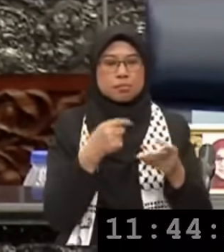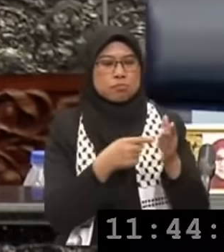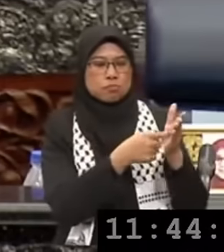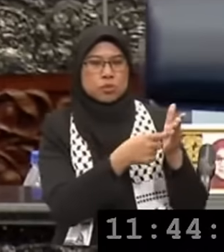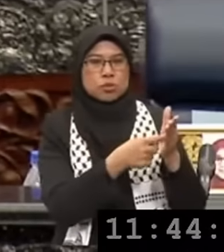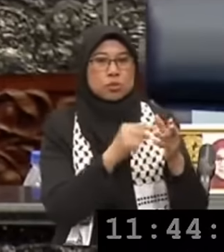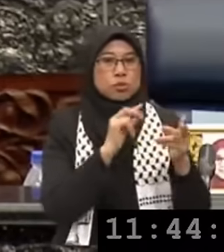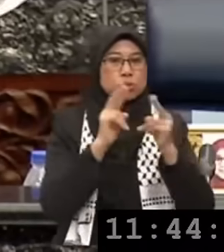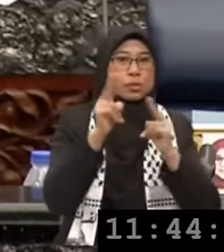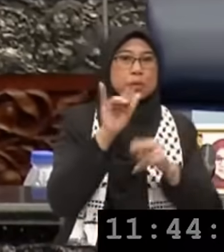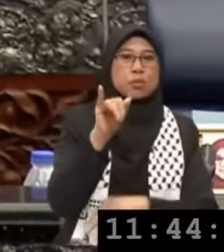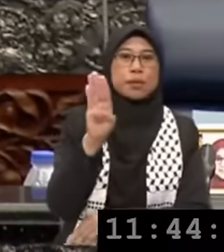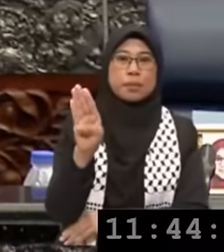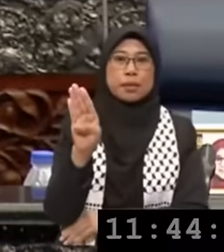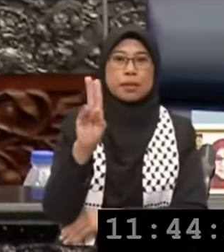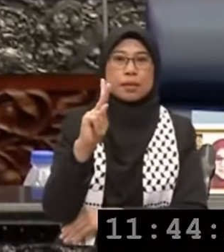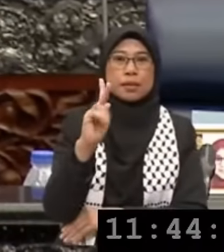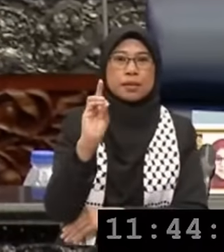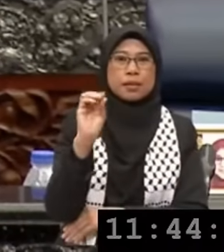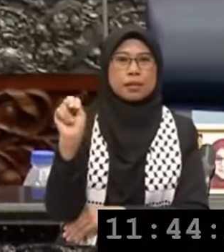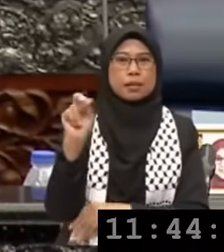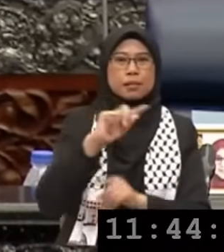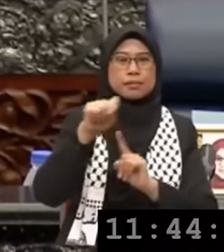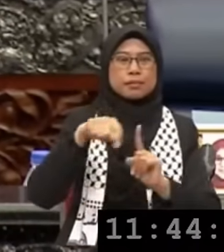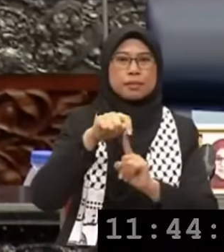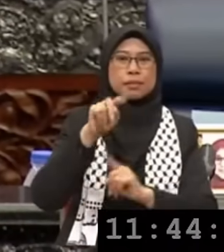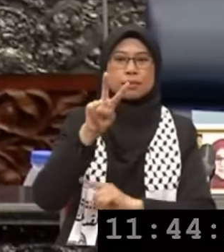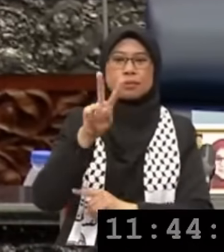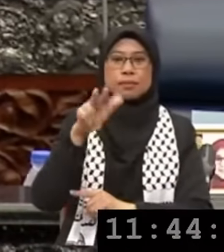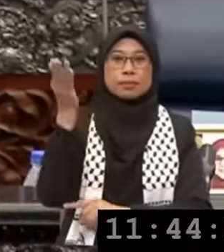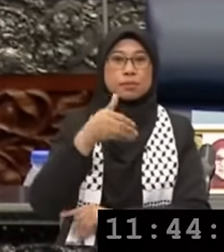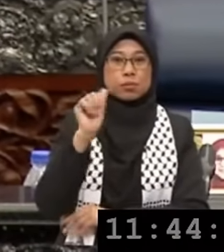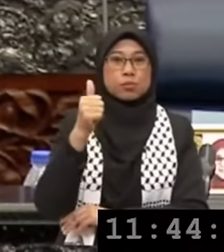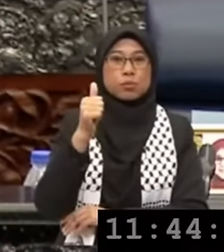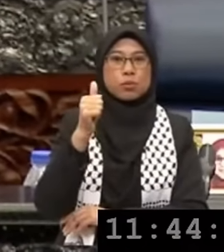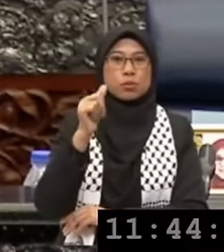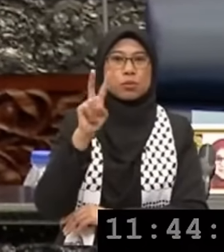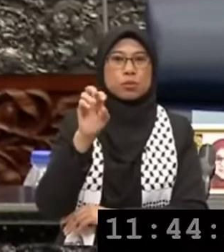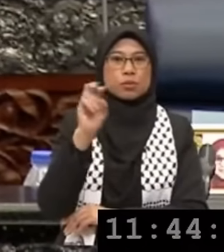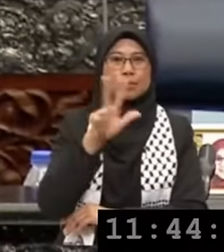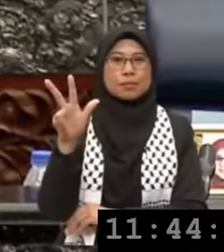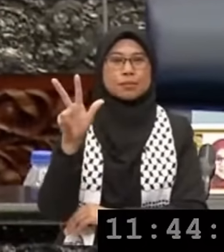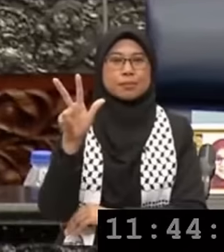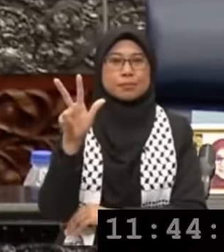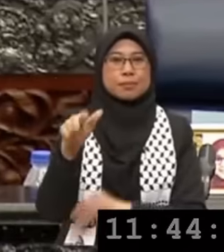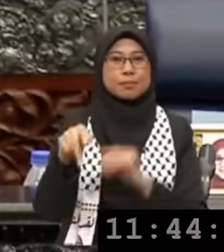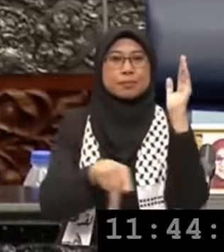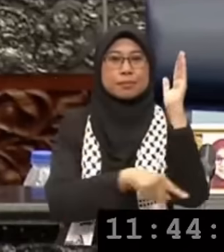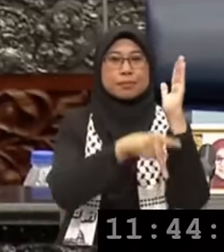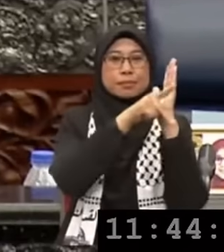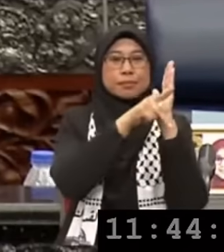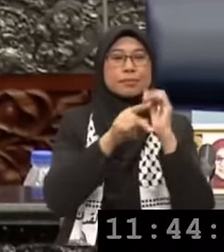kenyataan yang berhormat Menteri Dalam Negeri bertarikh 23 Oktober 2023 di dalam parlimen